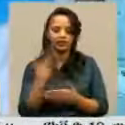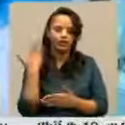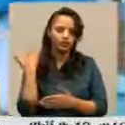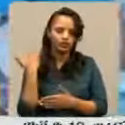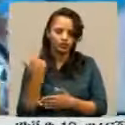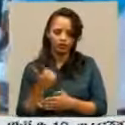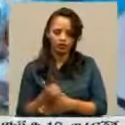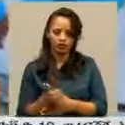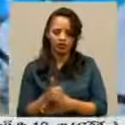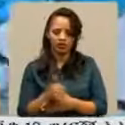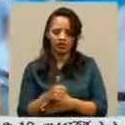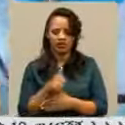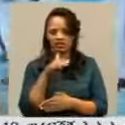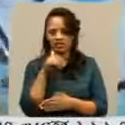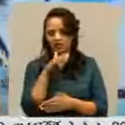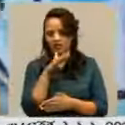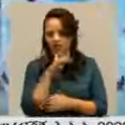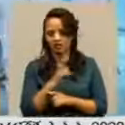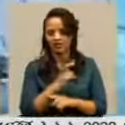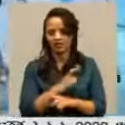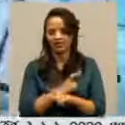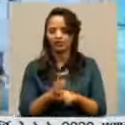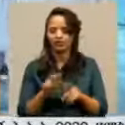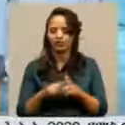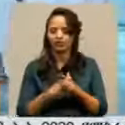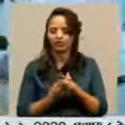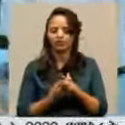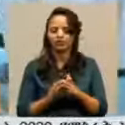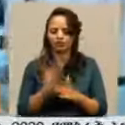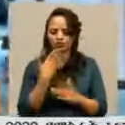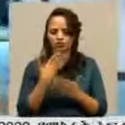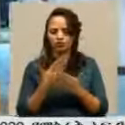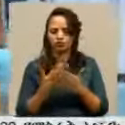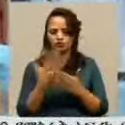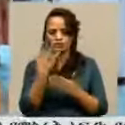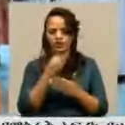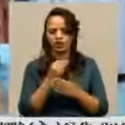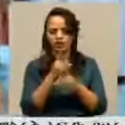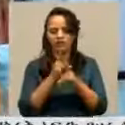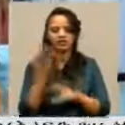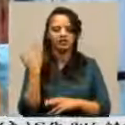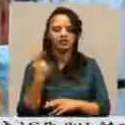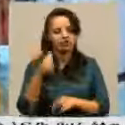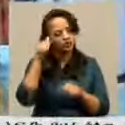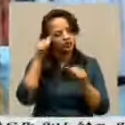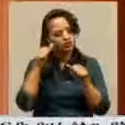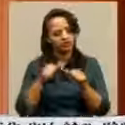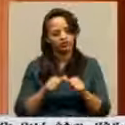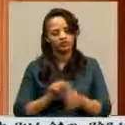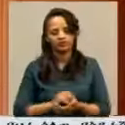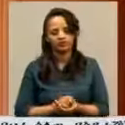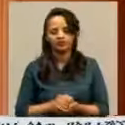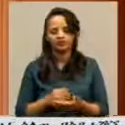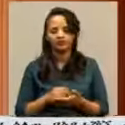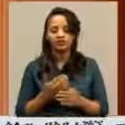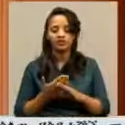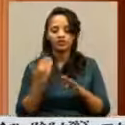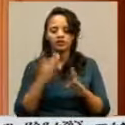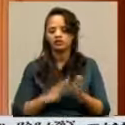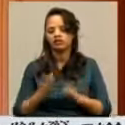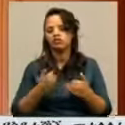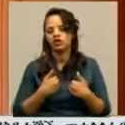ሲሆን አንትሮሽት ከቅድመ ዝግጅት ጀምሮ የደመቀ አከባበር እንደነበረው በትውስታ ነግረውናል። ቅድመ ዝግጅትም